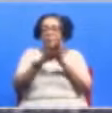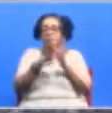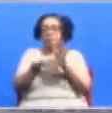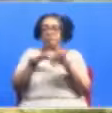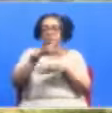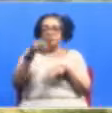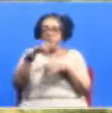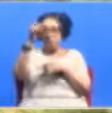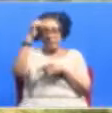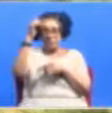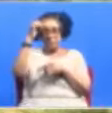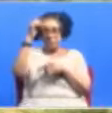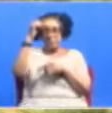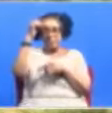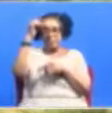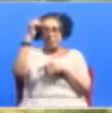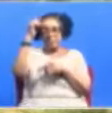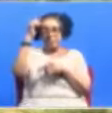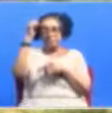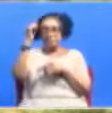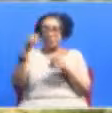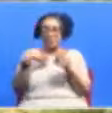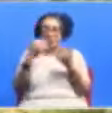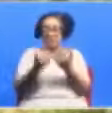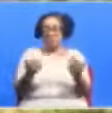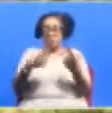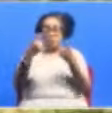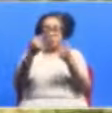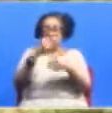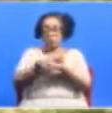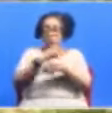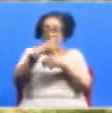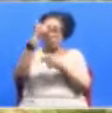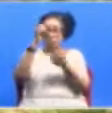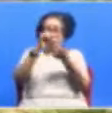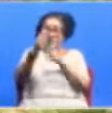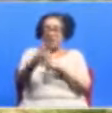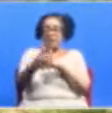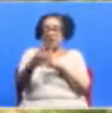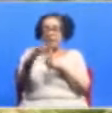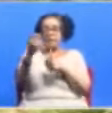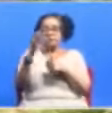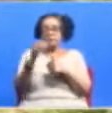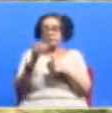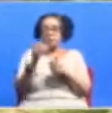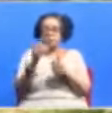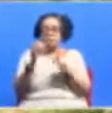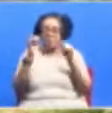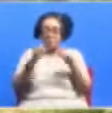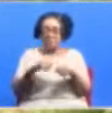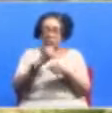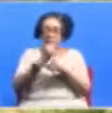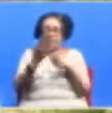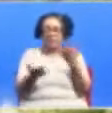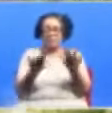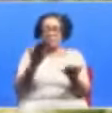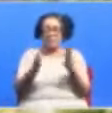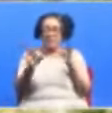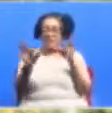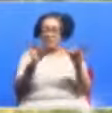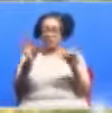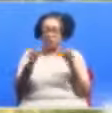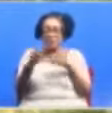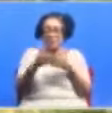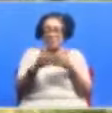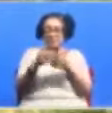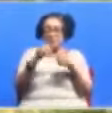program of the national government. Kuna watoto ambao hawaendi shule kwa sababu shule ziko mbali mbali. Kuweza kufanywa assessment na identification